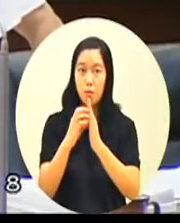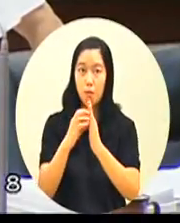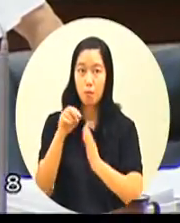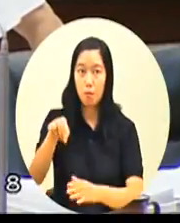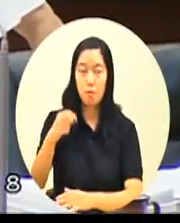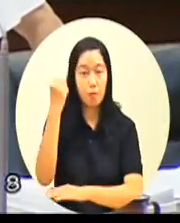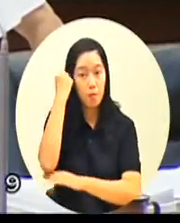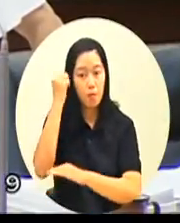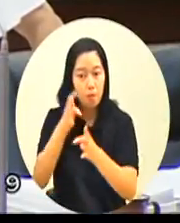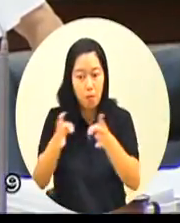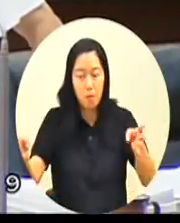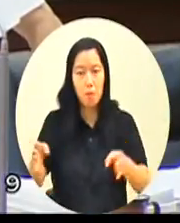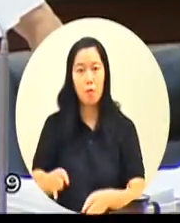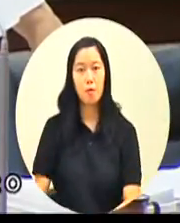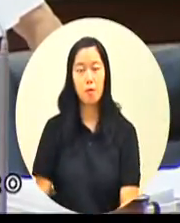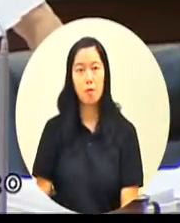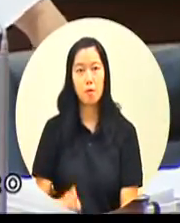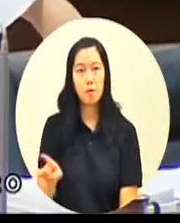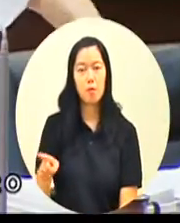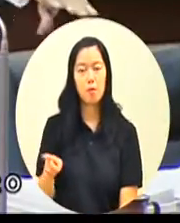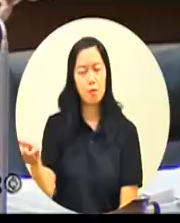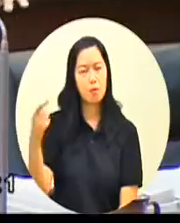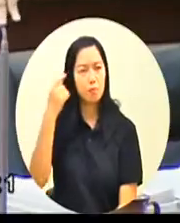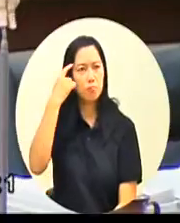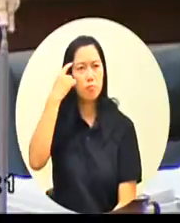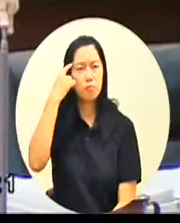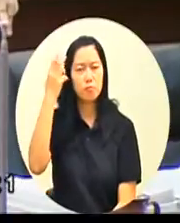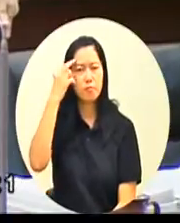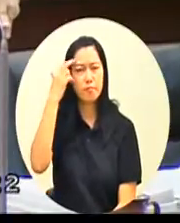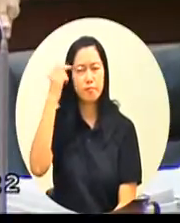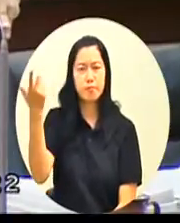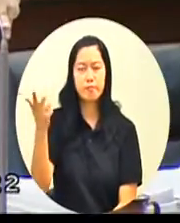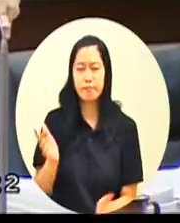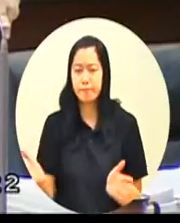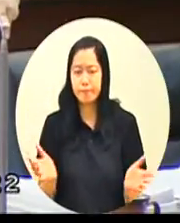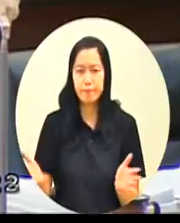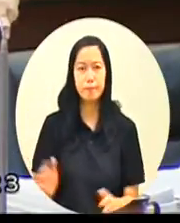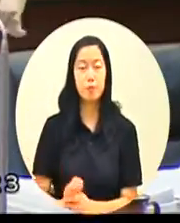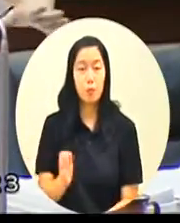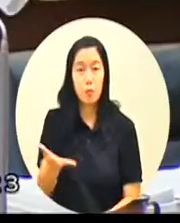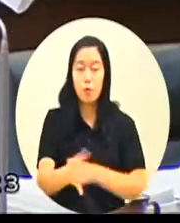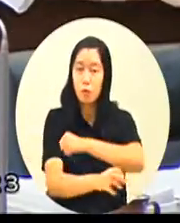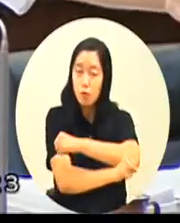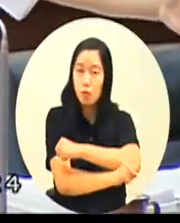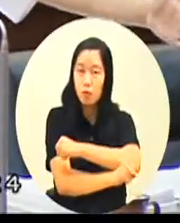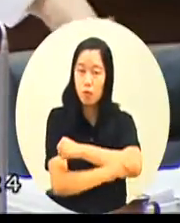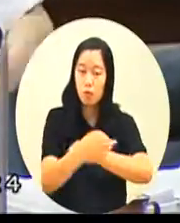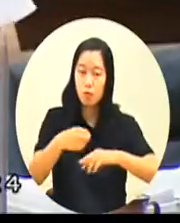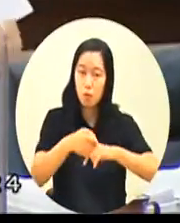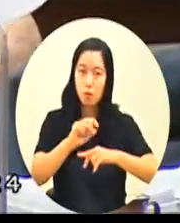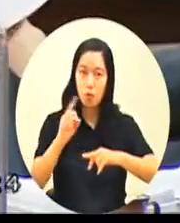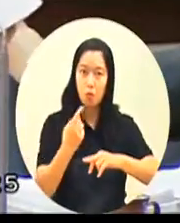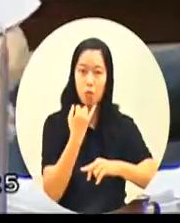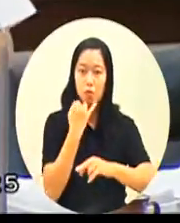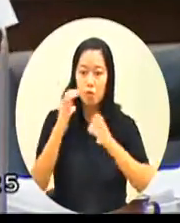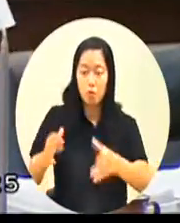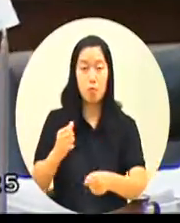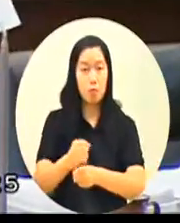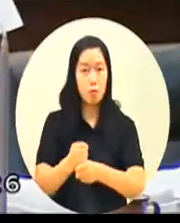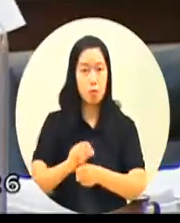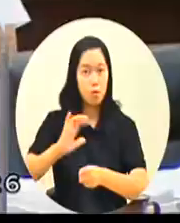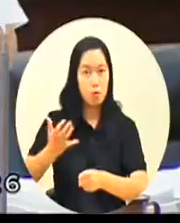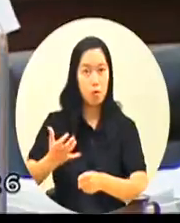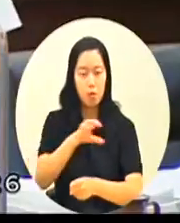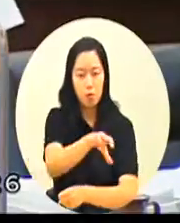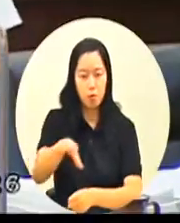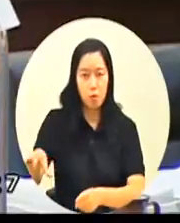都阿局的立场举棋不定，我只觉得举棋不定，因为他有基金可能来盖这个住宅，那地方的民意他也